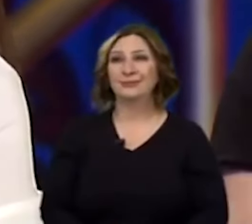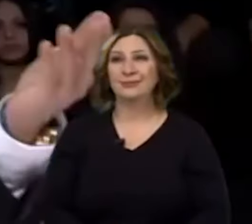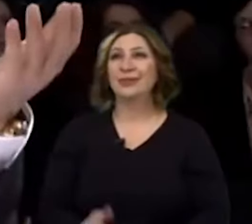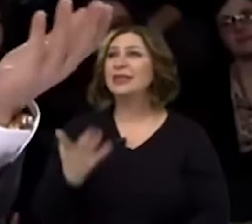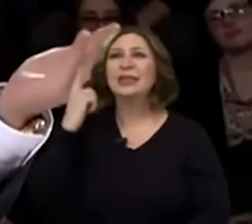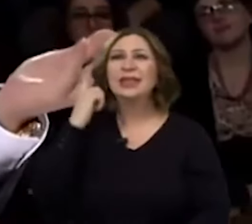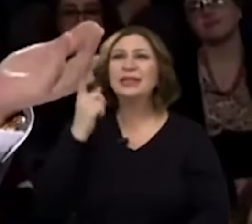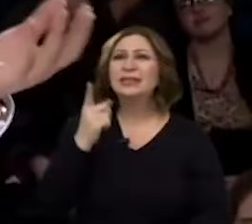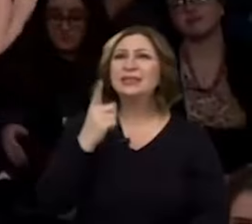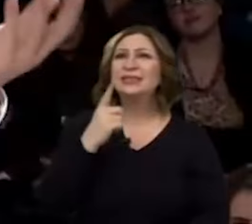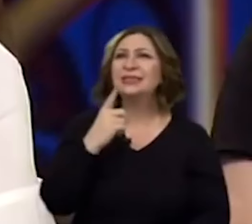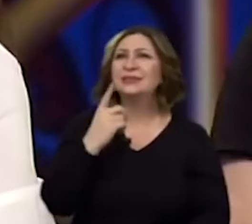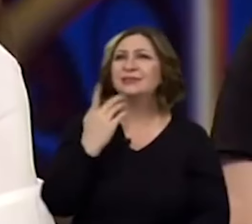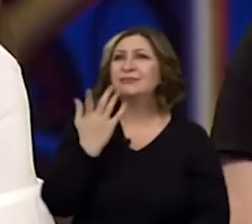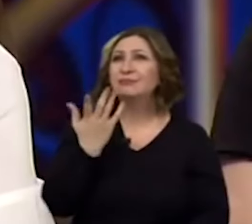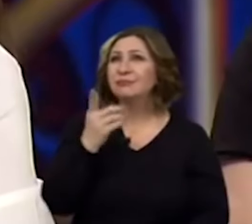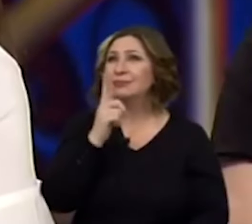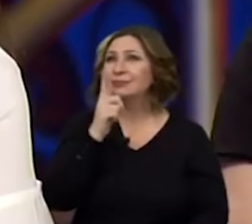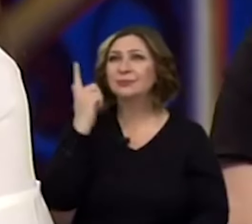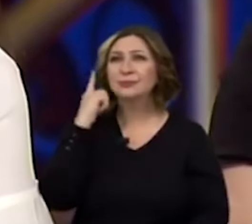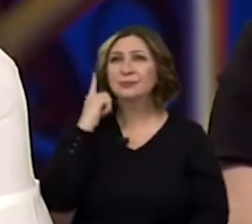Ne dinlersiniz? Led Zeppelin, Deep Purple,